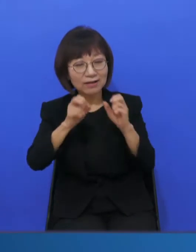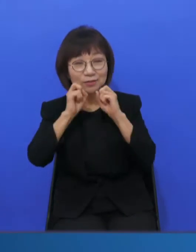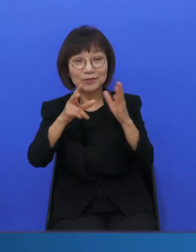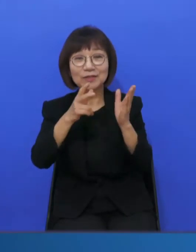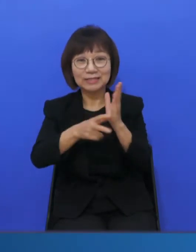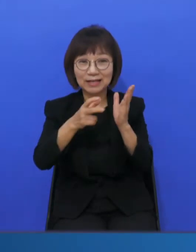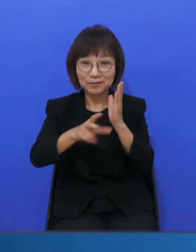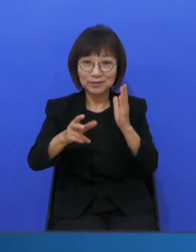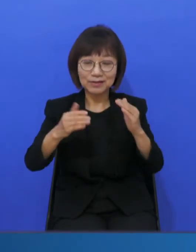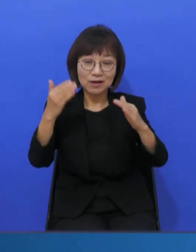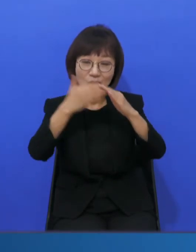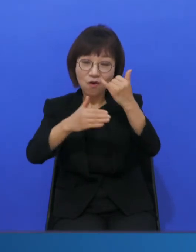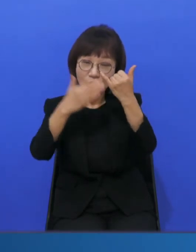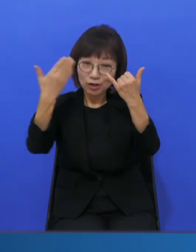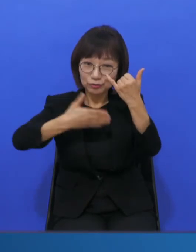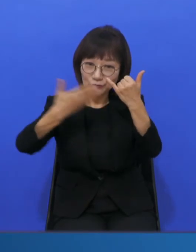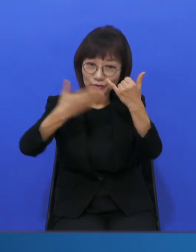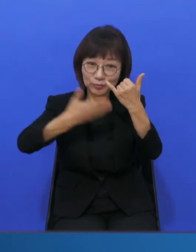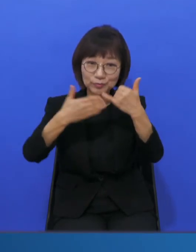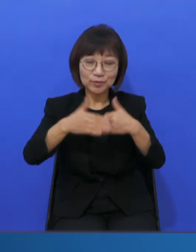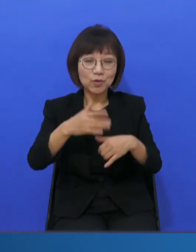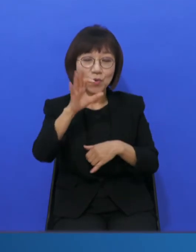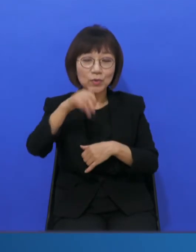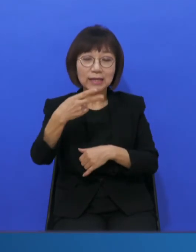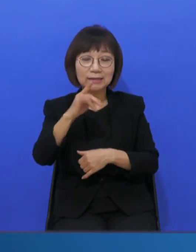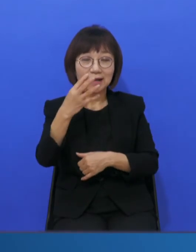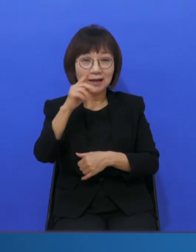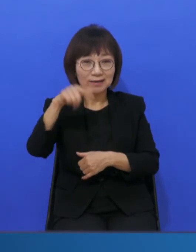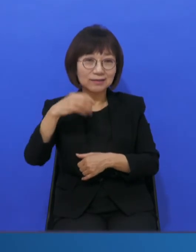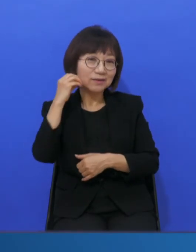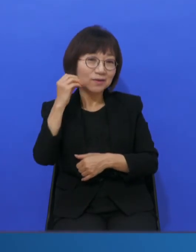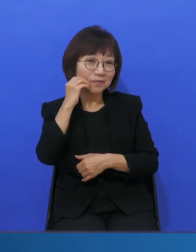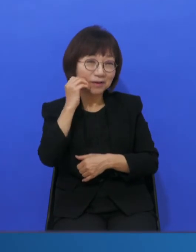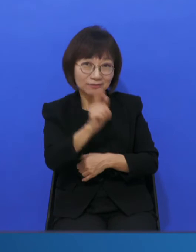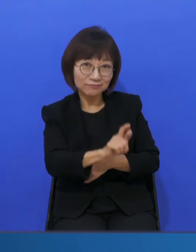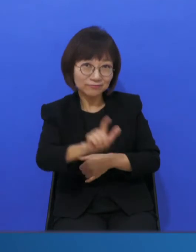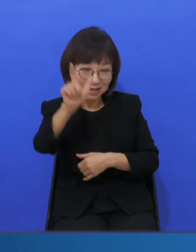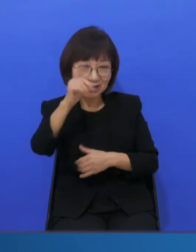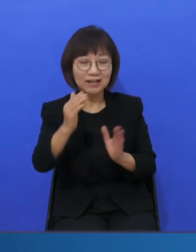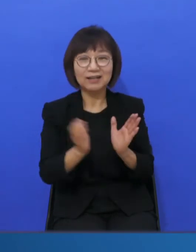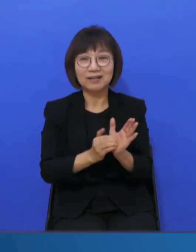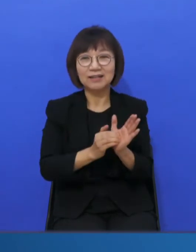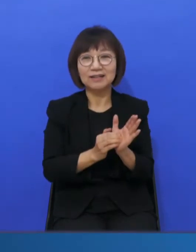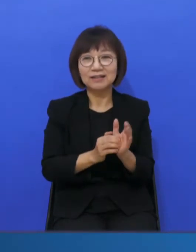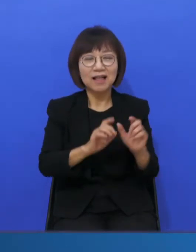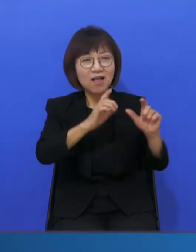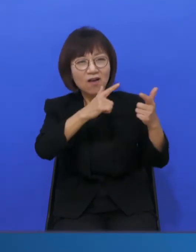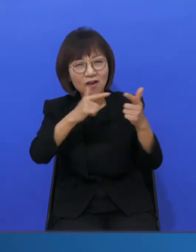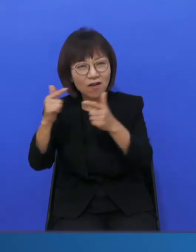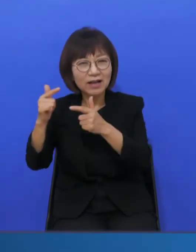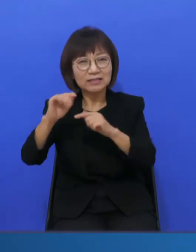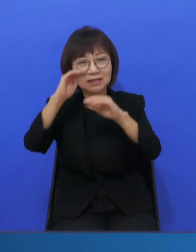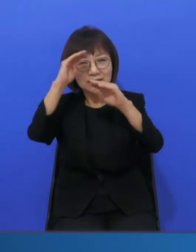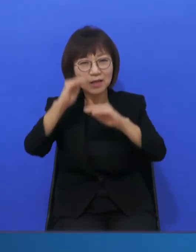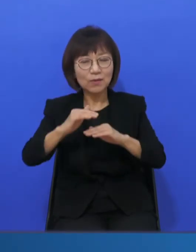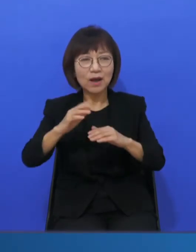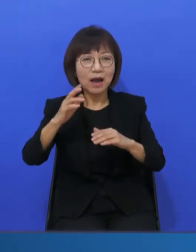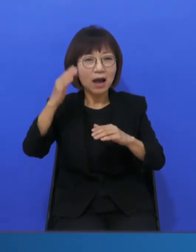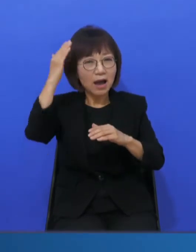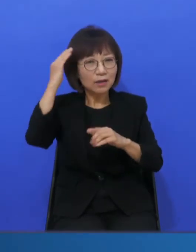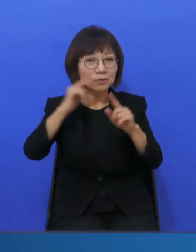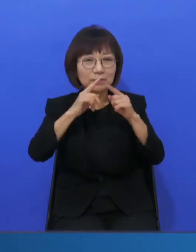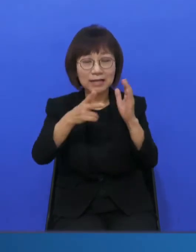공식 유튜브와 위다락 홈페이지를 통해 온라인으로 보급하였습니다. 이렇게 다양한 컨텐츠의 한국어